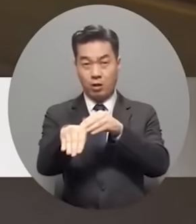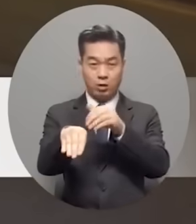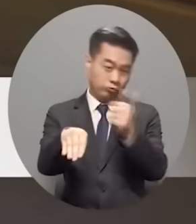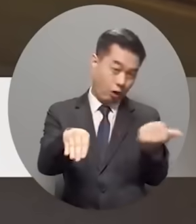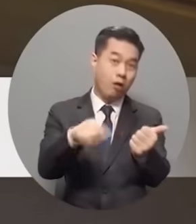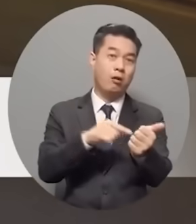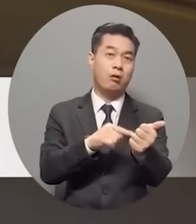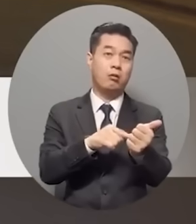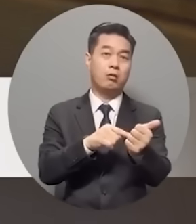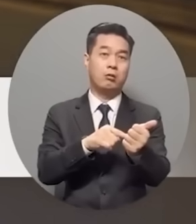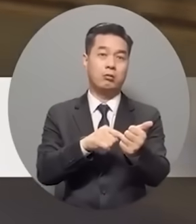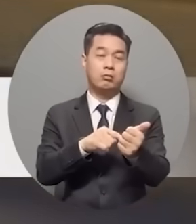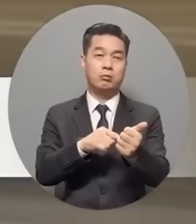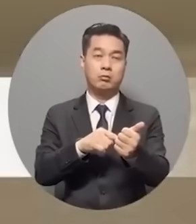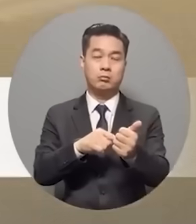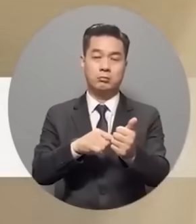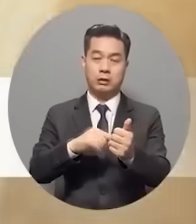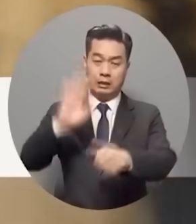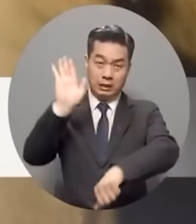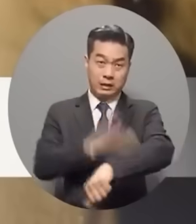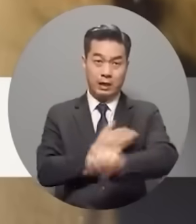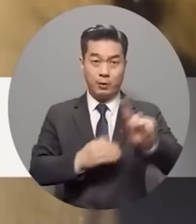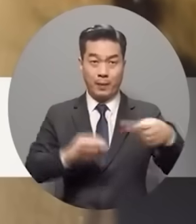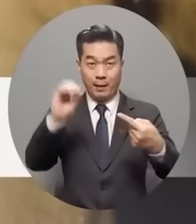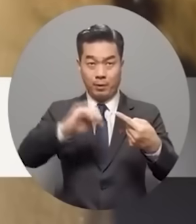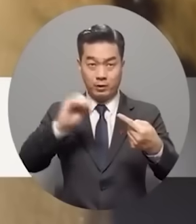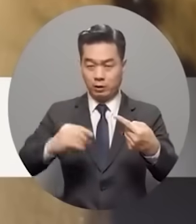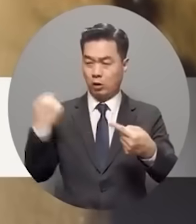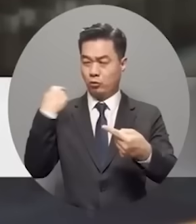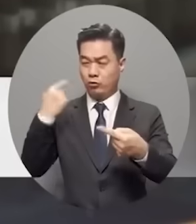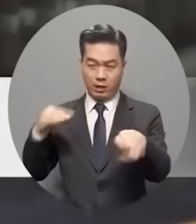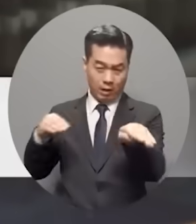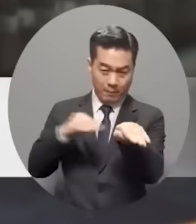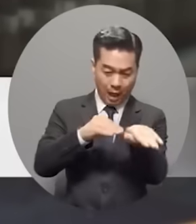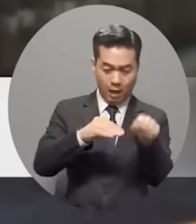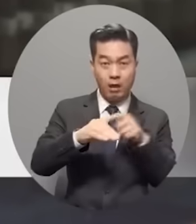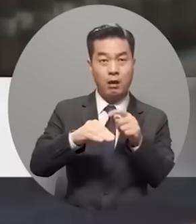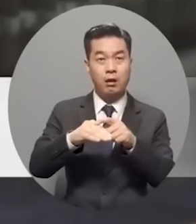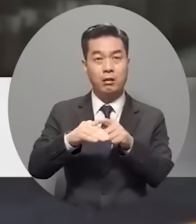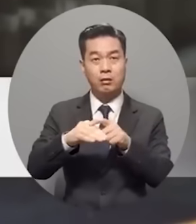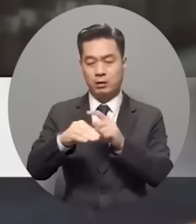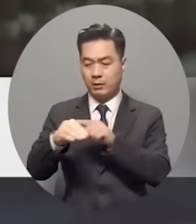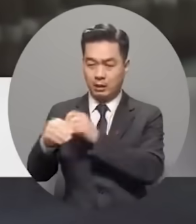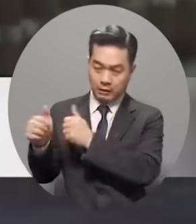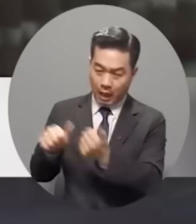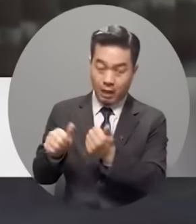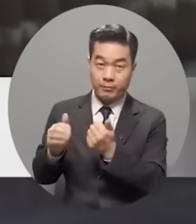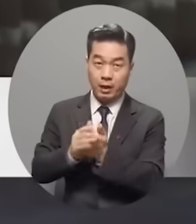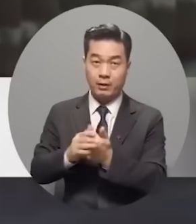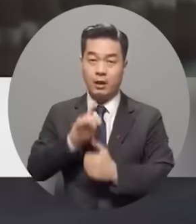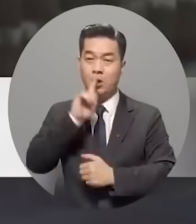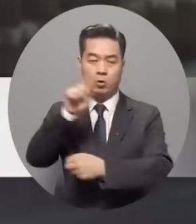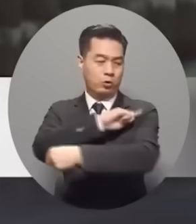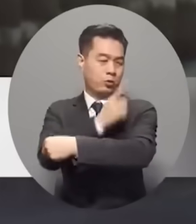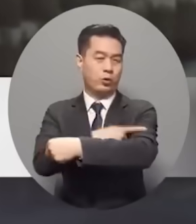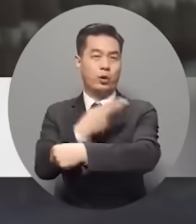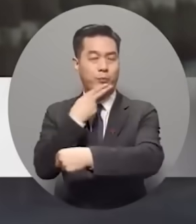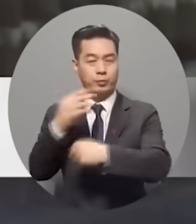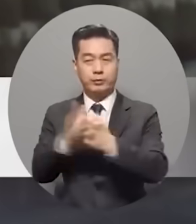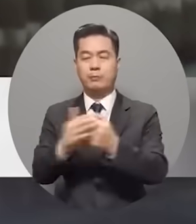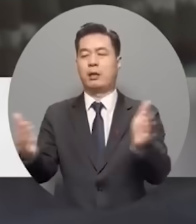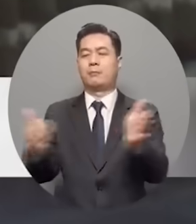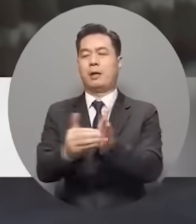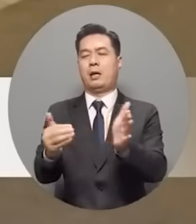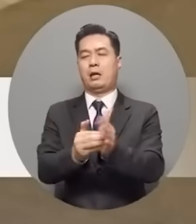하지만 과실 100% 후방 추돌 사고를 낸 피의자가 됐고 경찰은 피의자 사망에 따라 공소권 없음으로 사건을 마무리